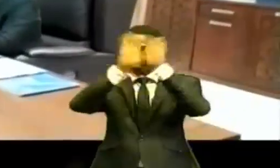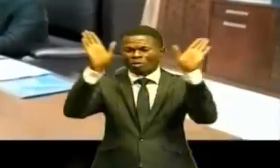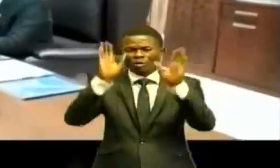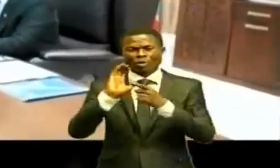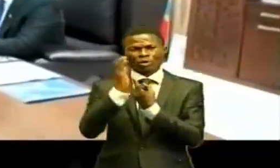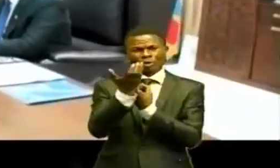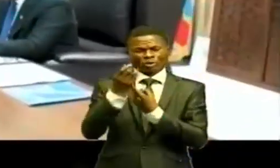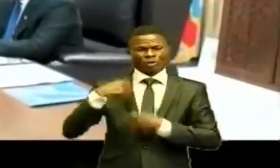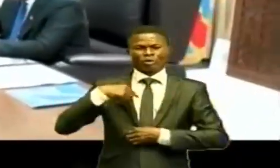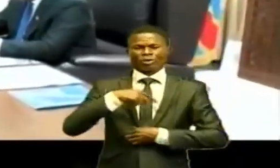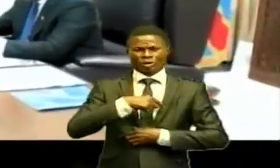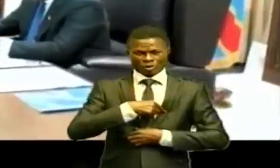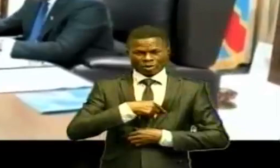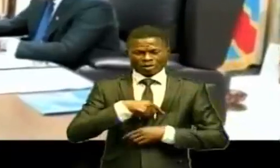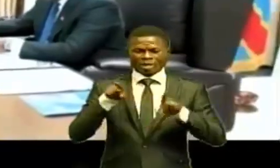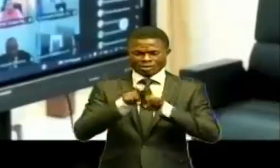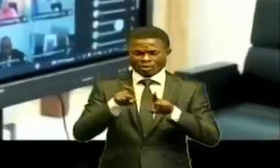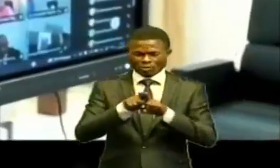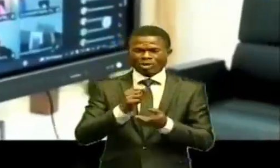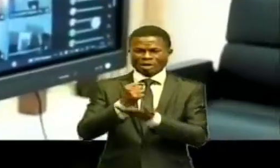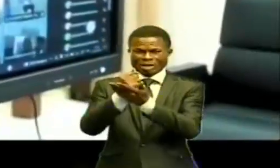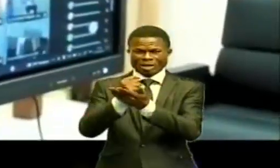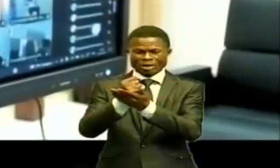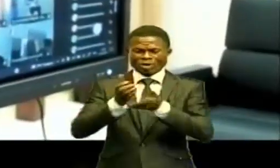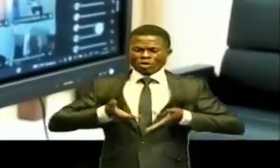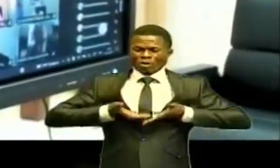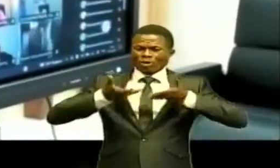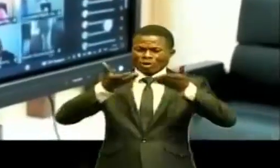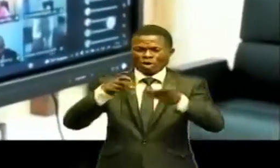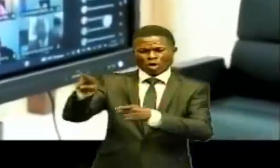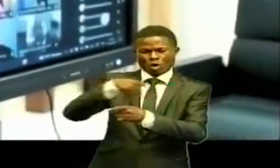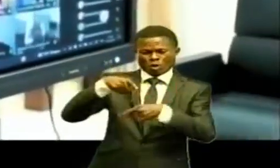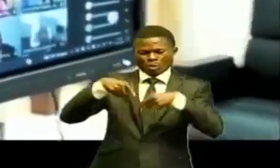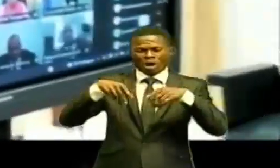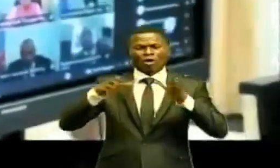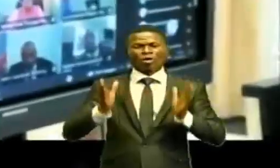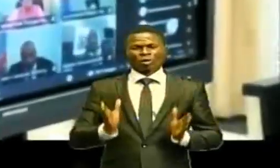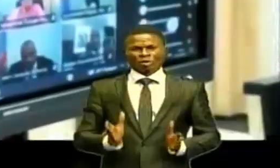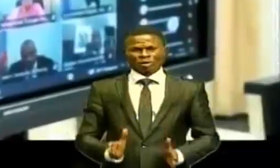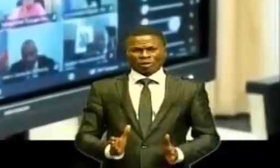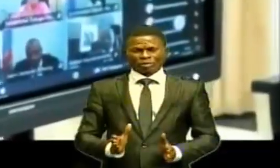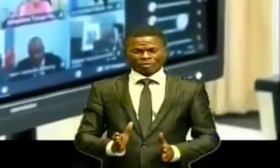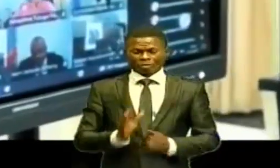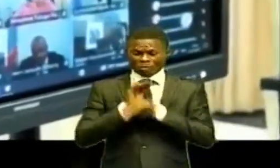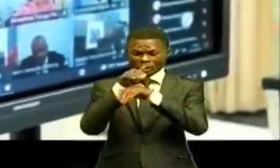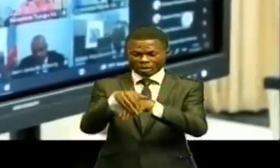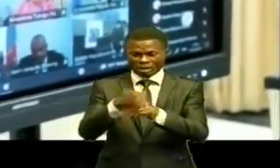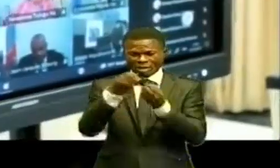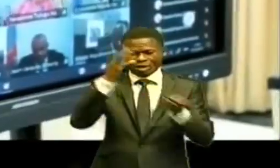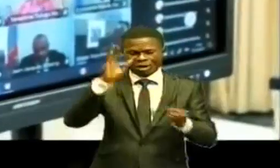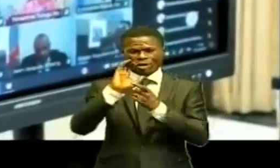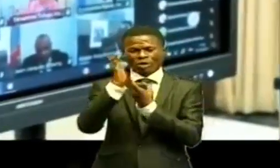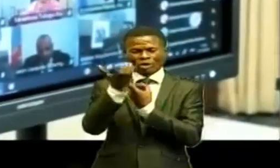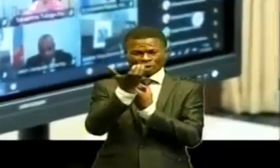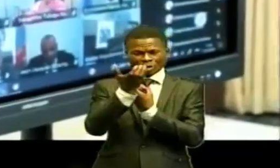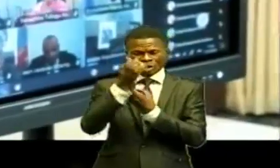culture. Et c'est ce qui a conduit à cette consécration de la rumba congolaise. Cette inscription au patrimoine culturel